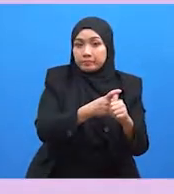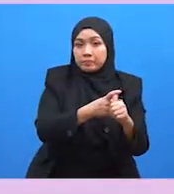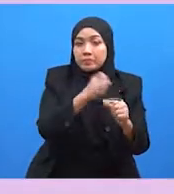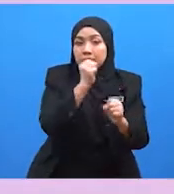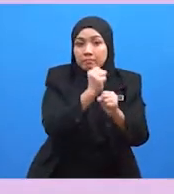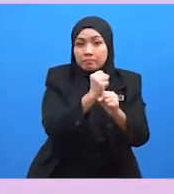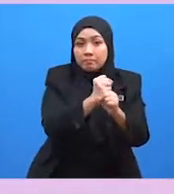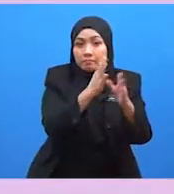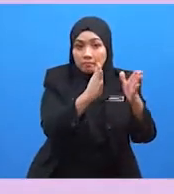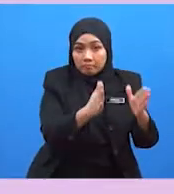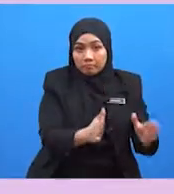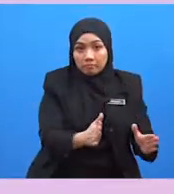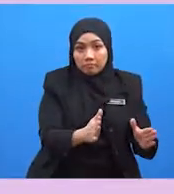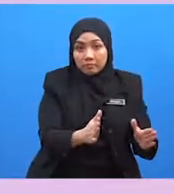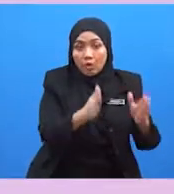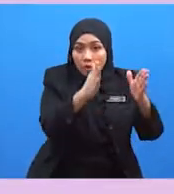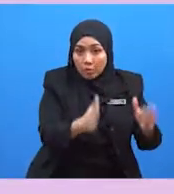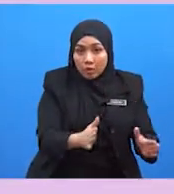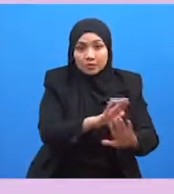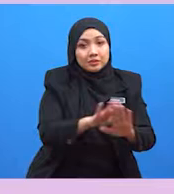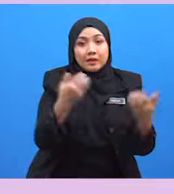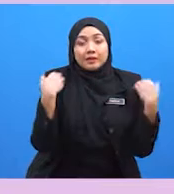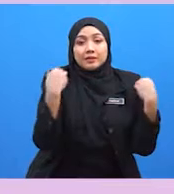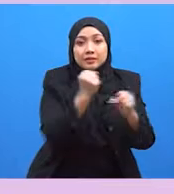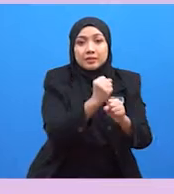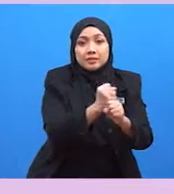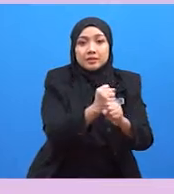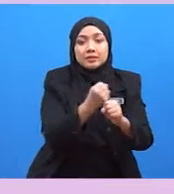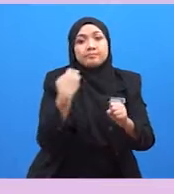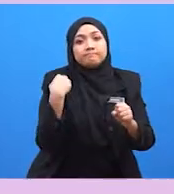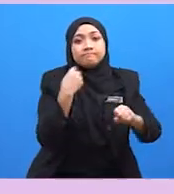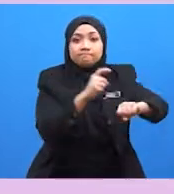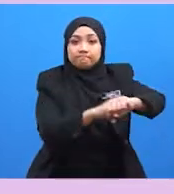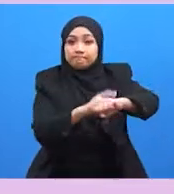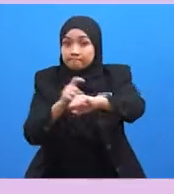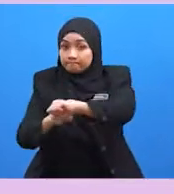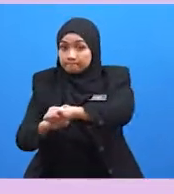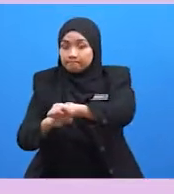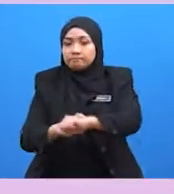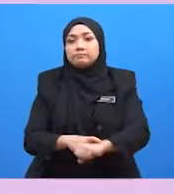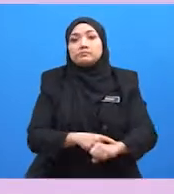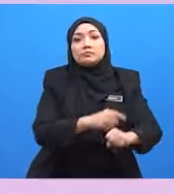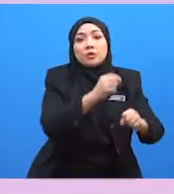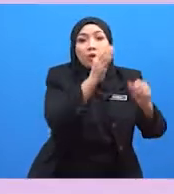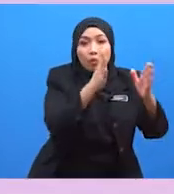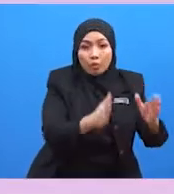pengangguran bermusim. Kedua, pengangguran teknologi.